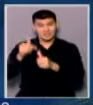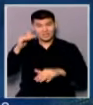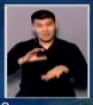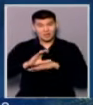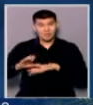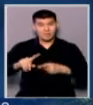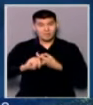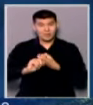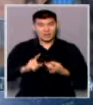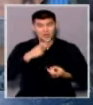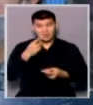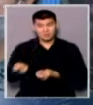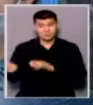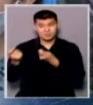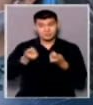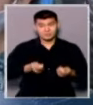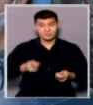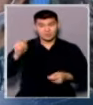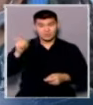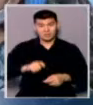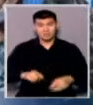тікелей байланысты дейді олар.